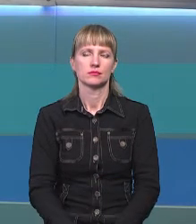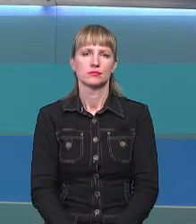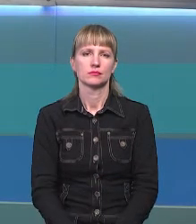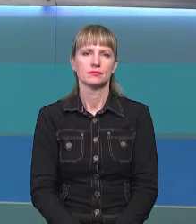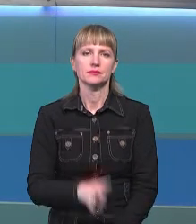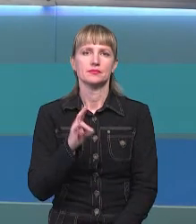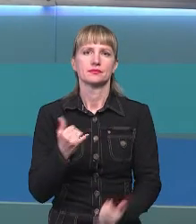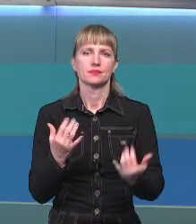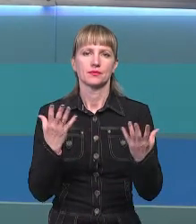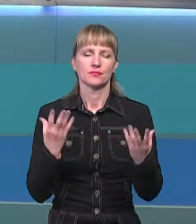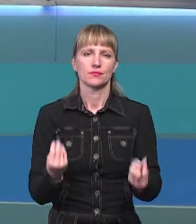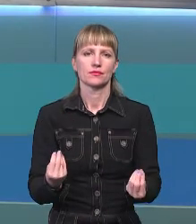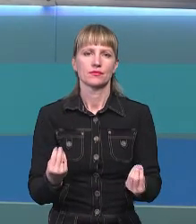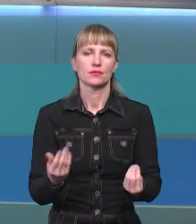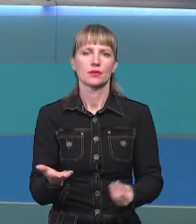На сьогоднішній день